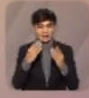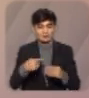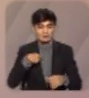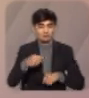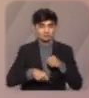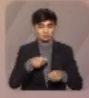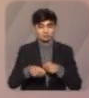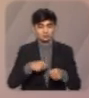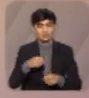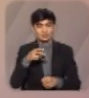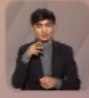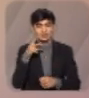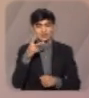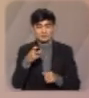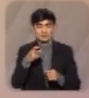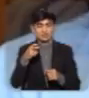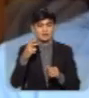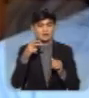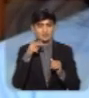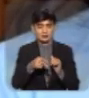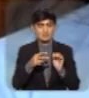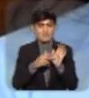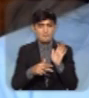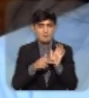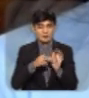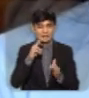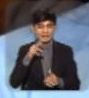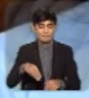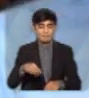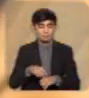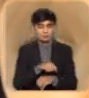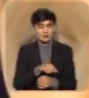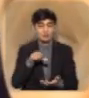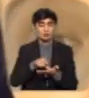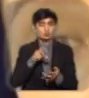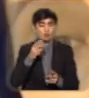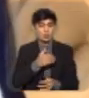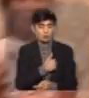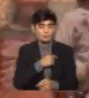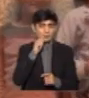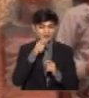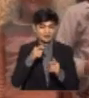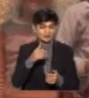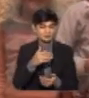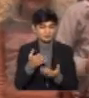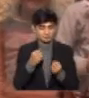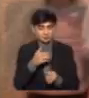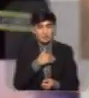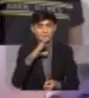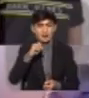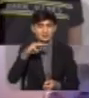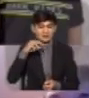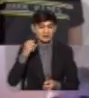велосипеде 2088 километров. Для участия в розыгрыше призов отправляйте нам на WhatsApp